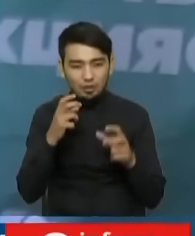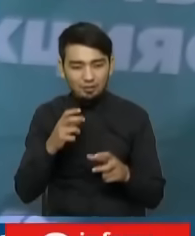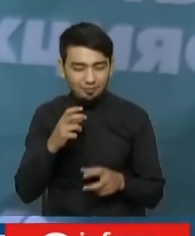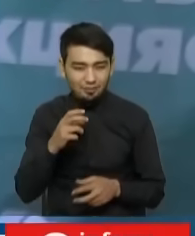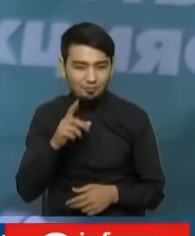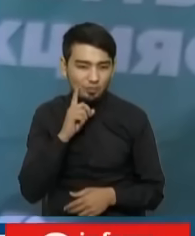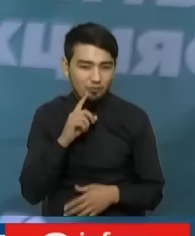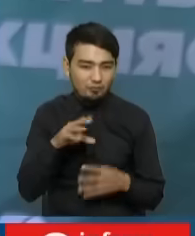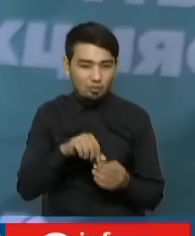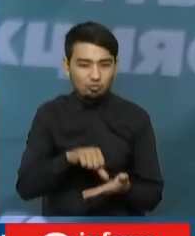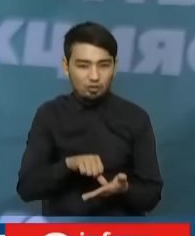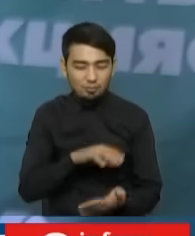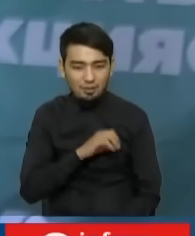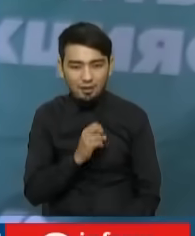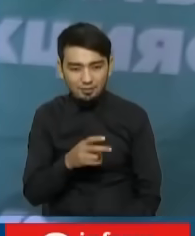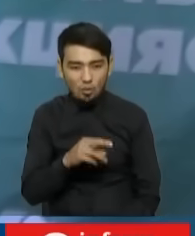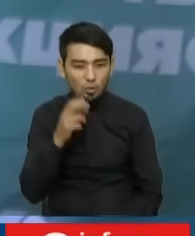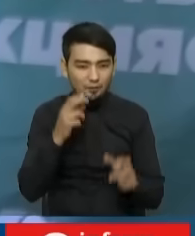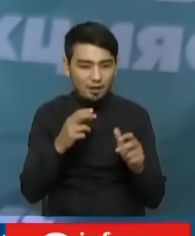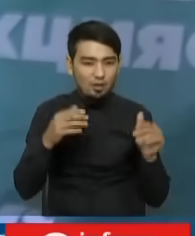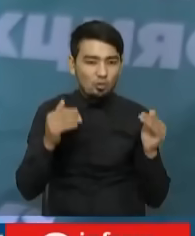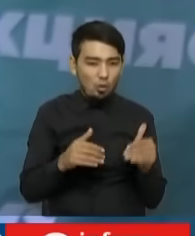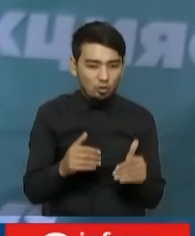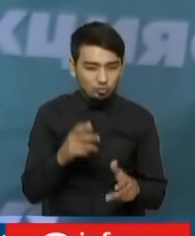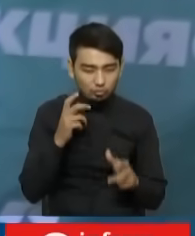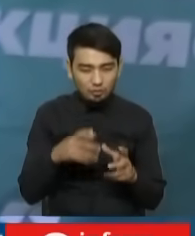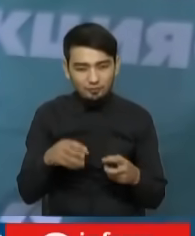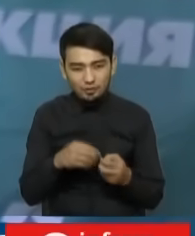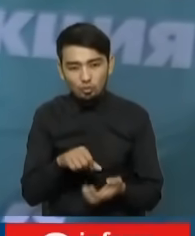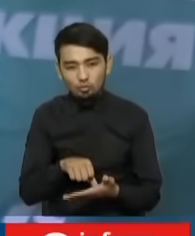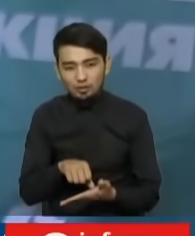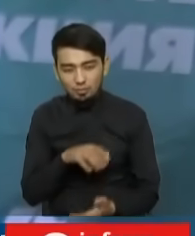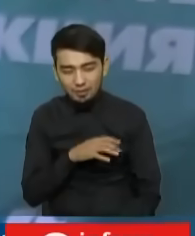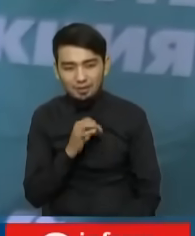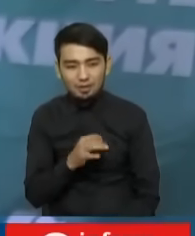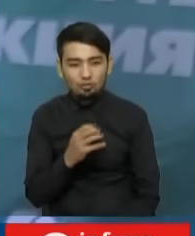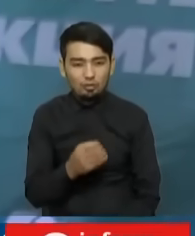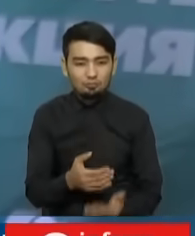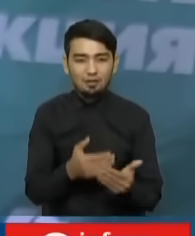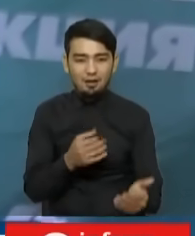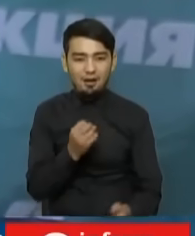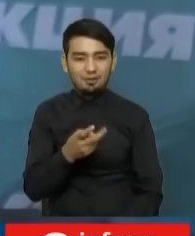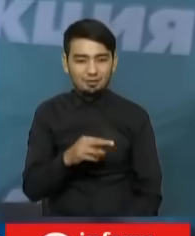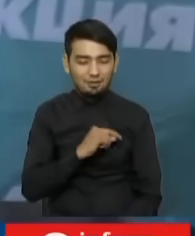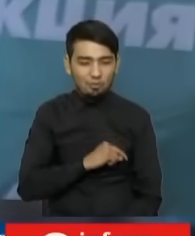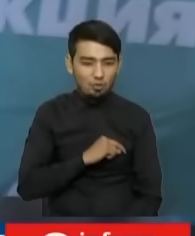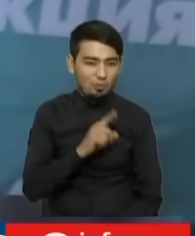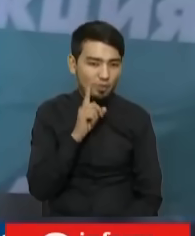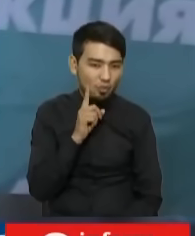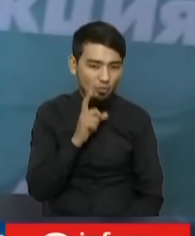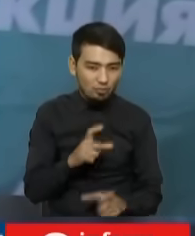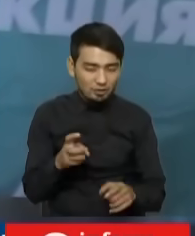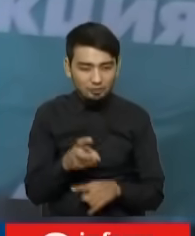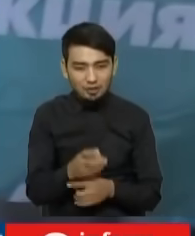қатысуда. Соның ішінде университет пен жаңа колледж студенттері қатыстырылуда. Одан бұрынғы акцияларға жұмыс жасайтын жастар,